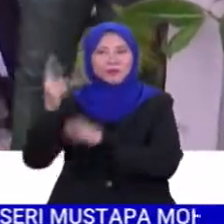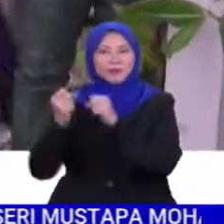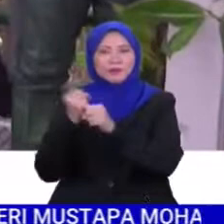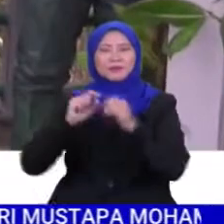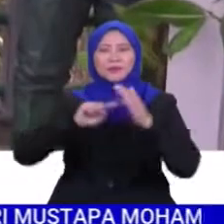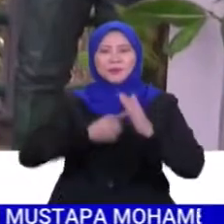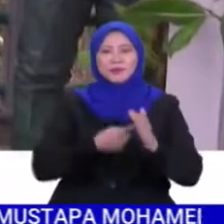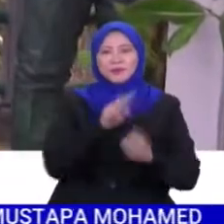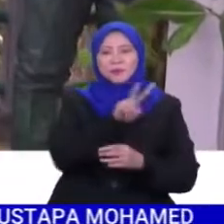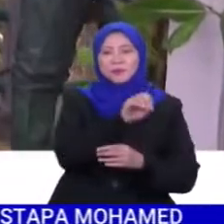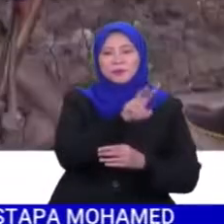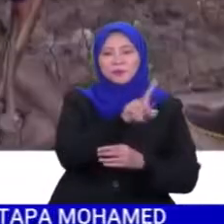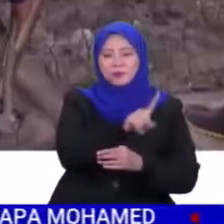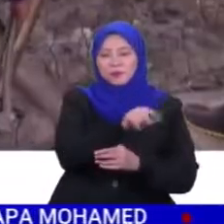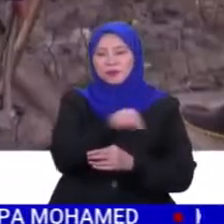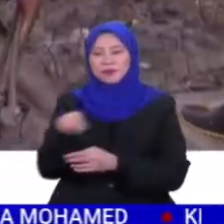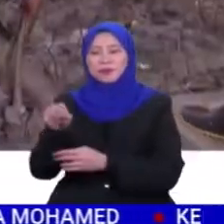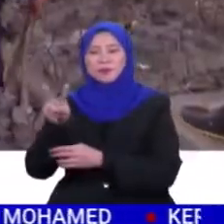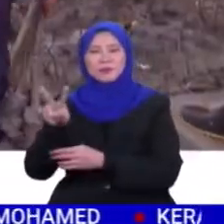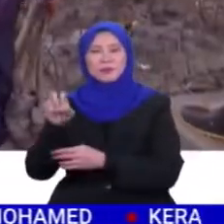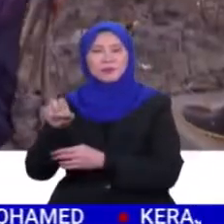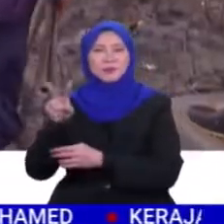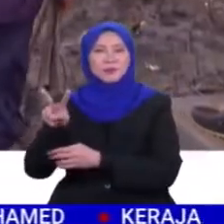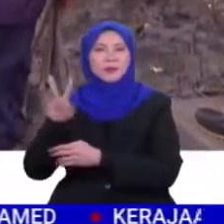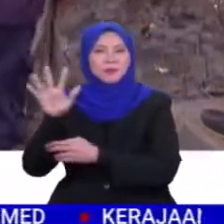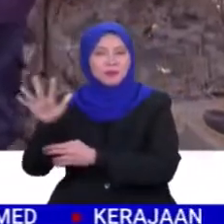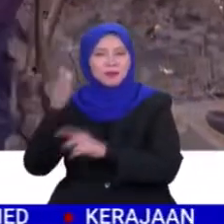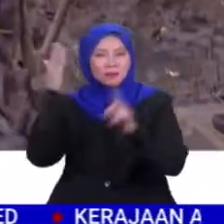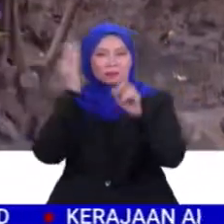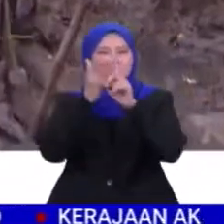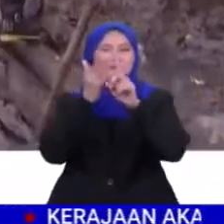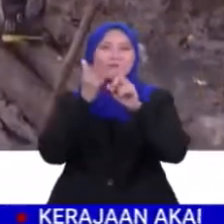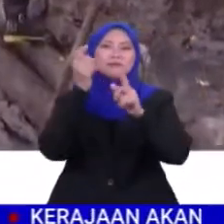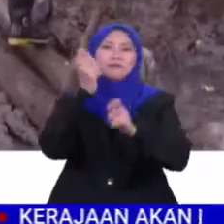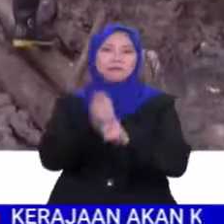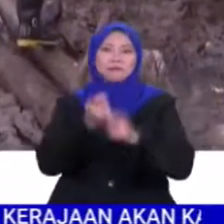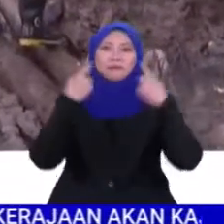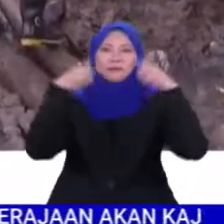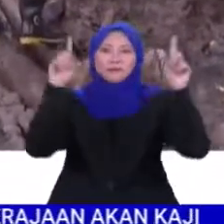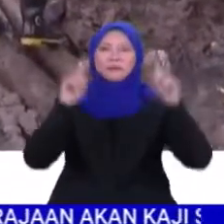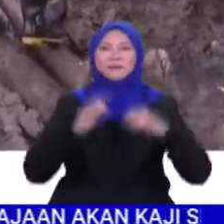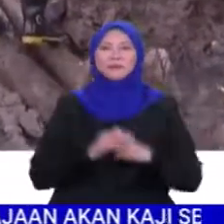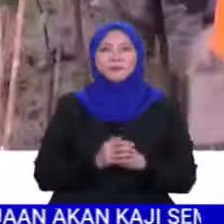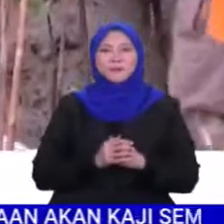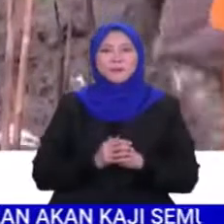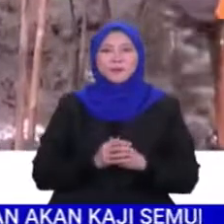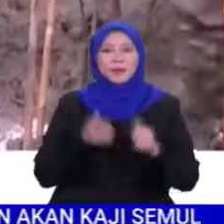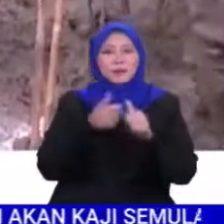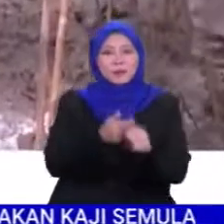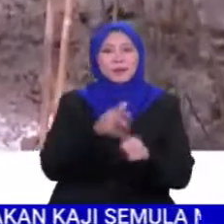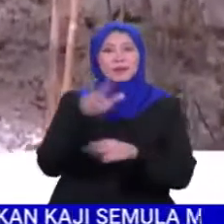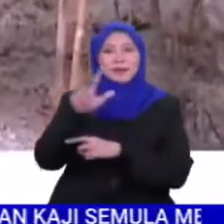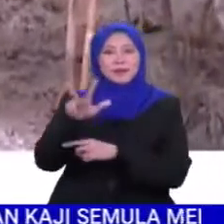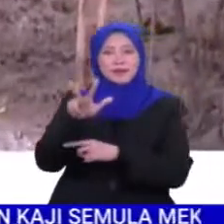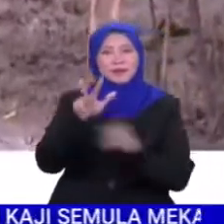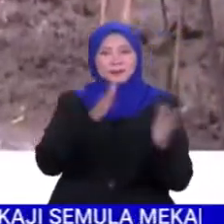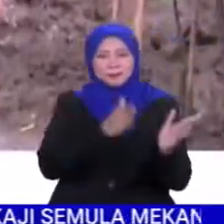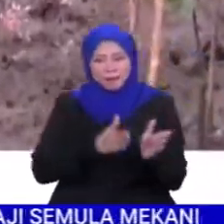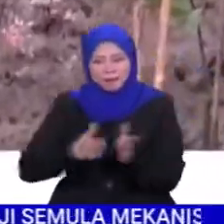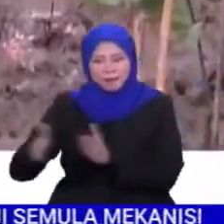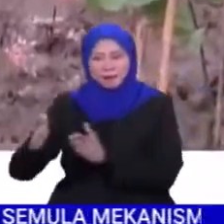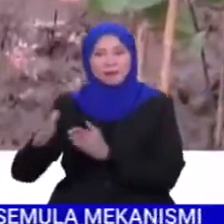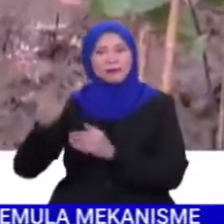pemula 2001 hingga 2025 mencapai sasaran ditetapkan pencapaian ini berdasarkan tiga strategi utama